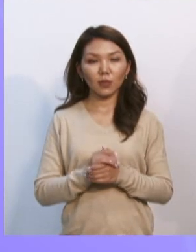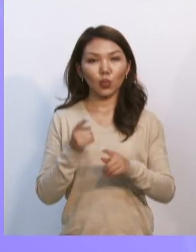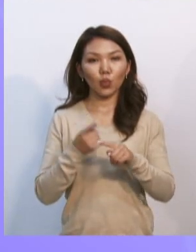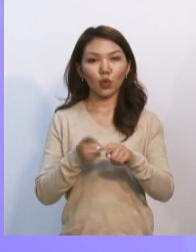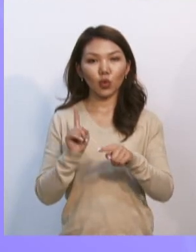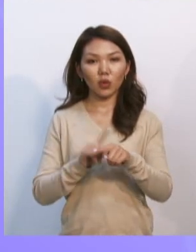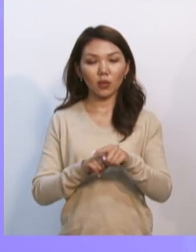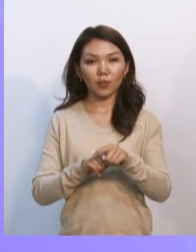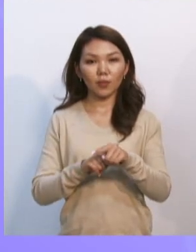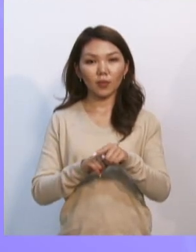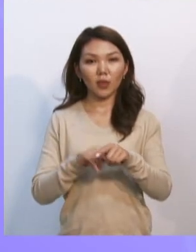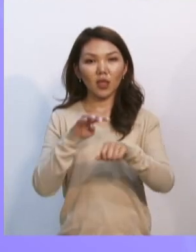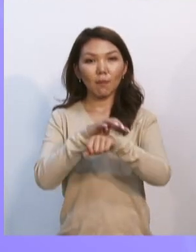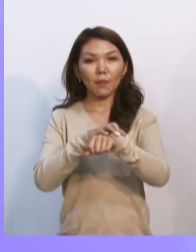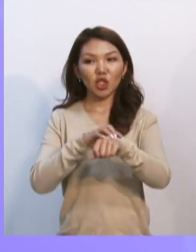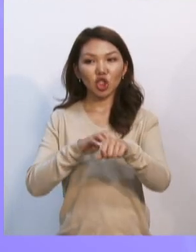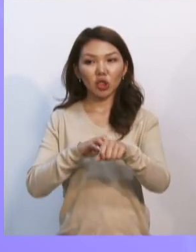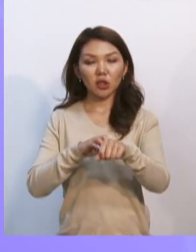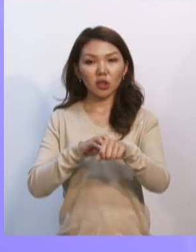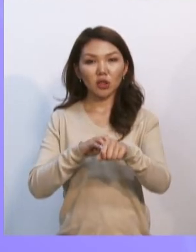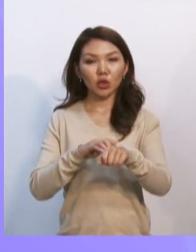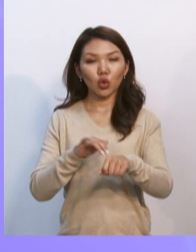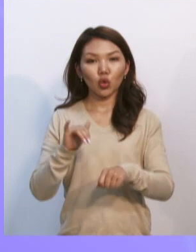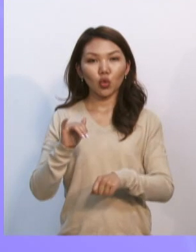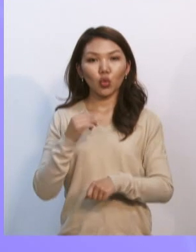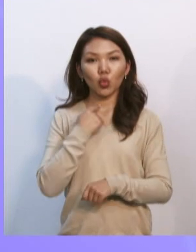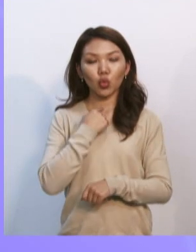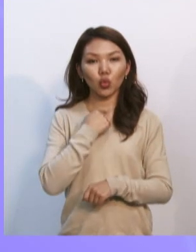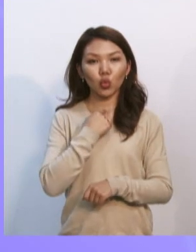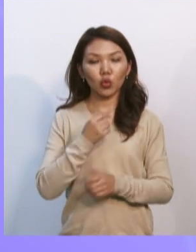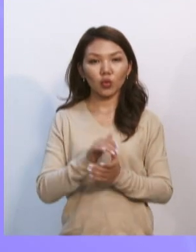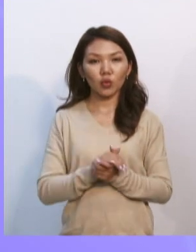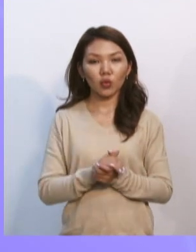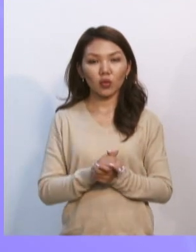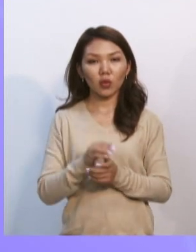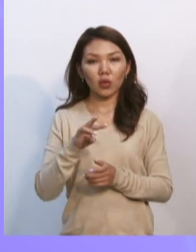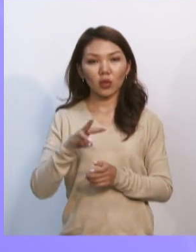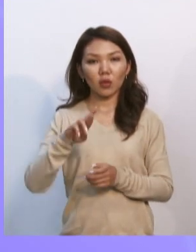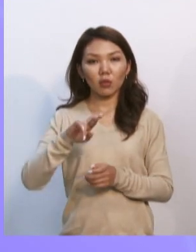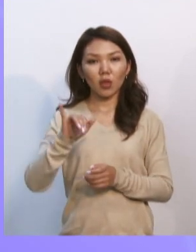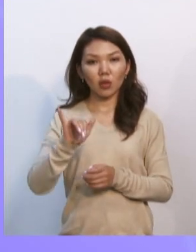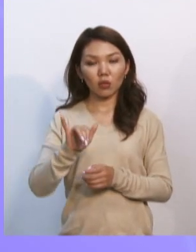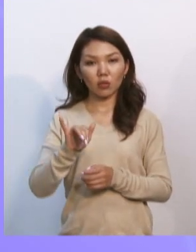Бул мышыктын үнү. Туура таптыңар деп ишенем.